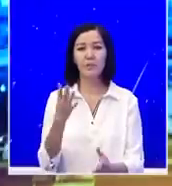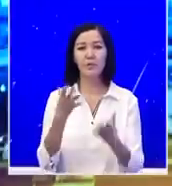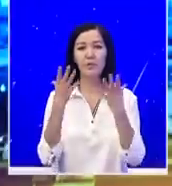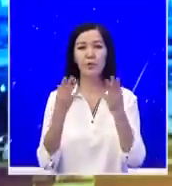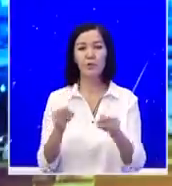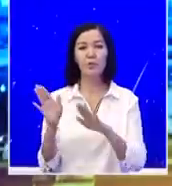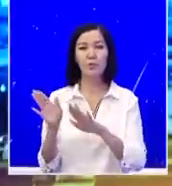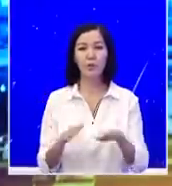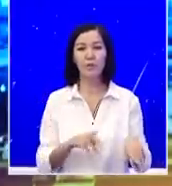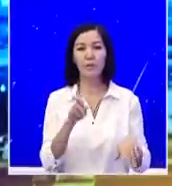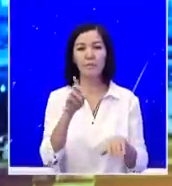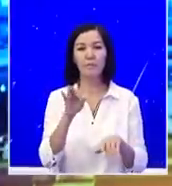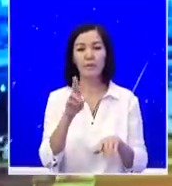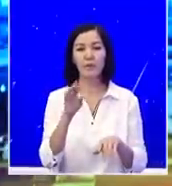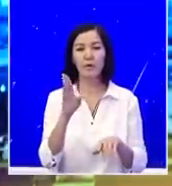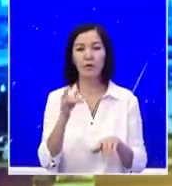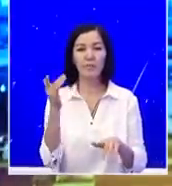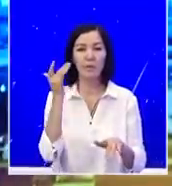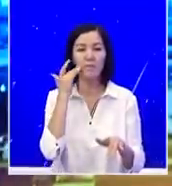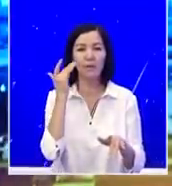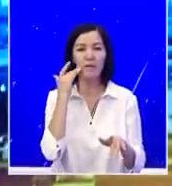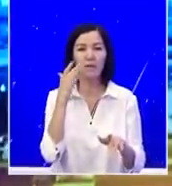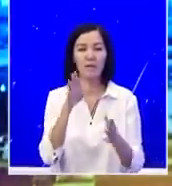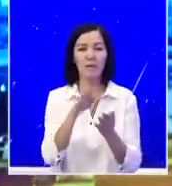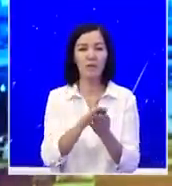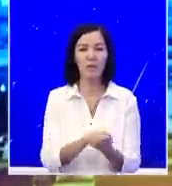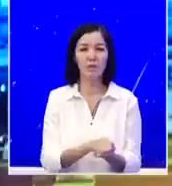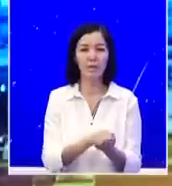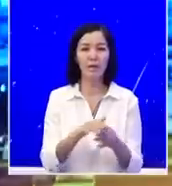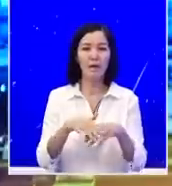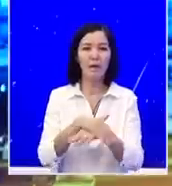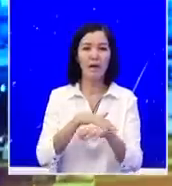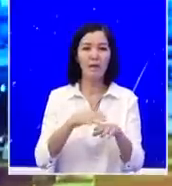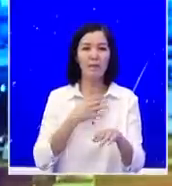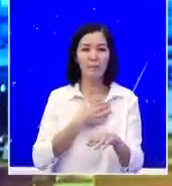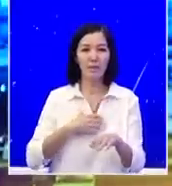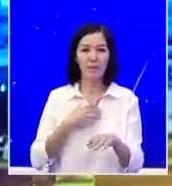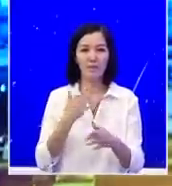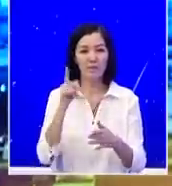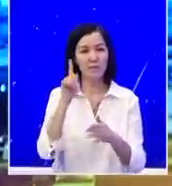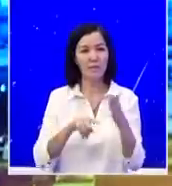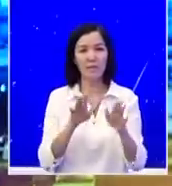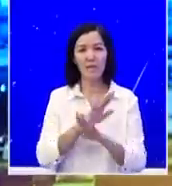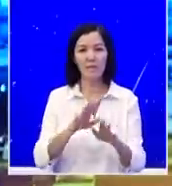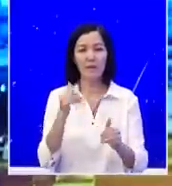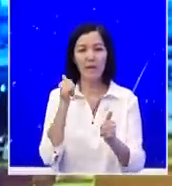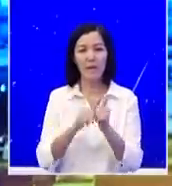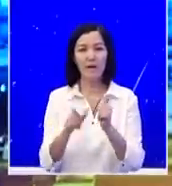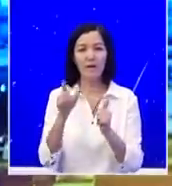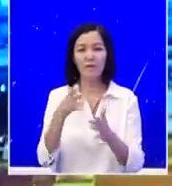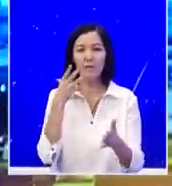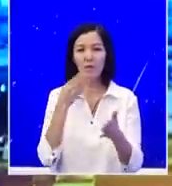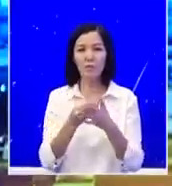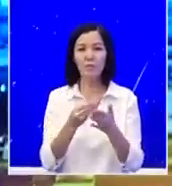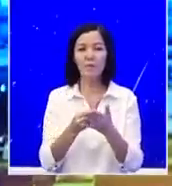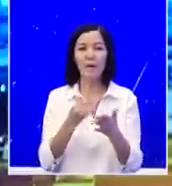4 күн өтті. Бейсен Құранбек мәңгілік мекеніне жетті. Ел әлі егіліп жүр. Сенелар емес. Әр қазақ өзім деген асыл